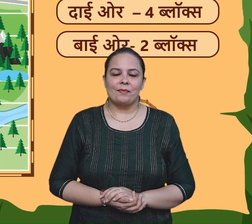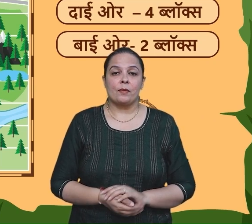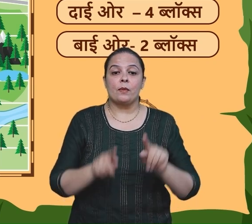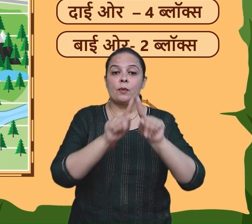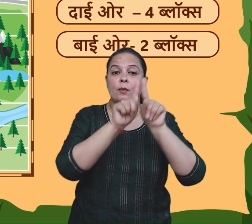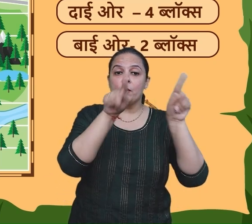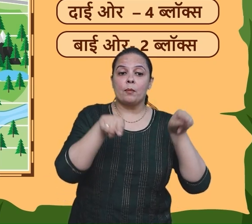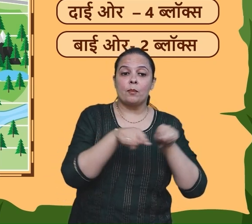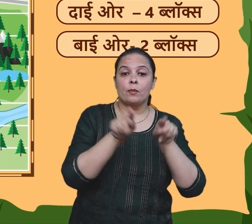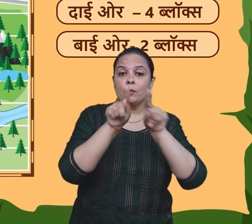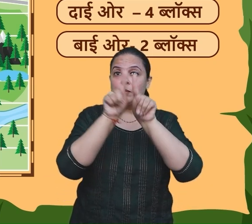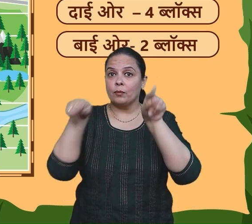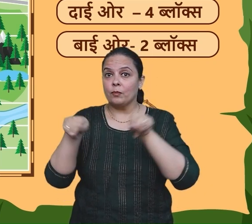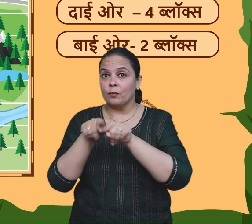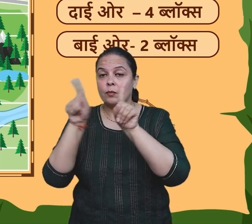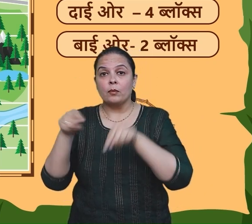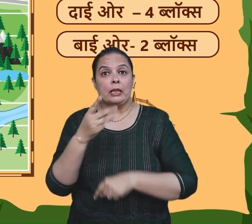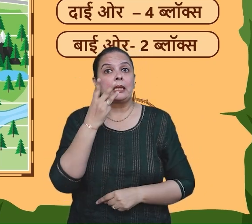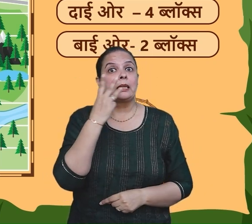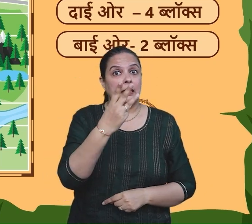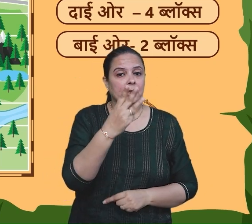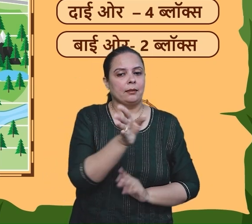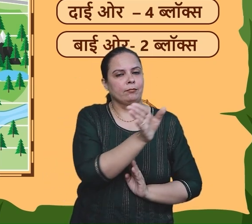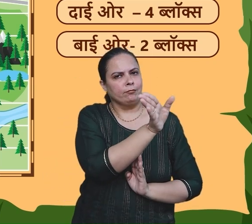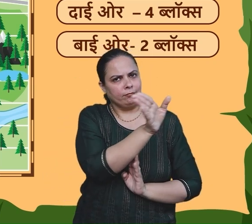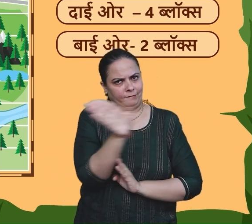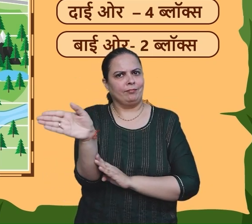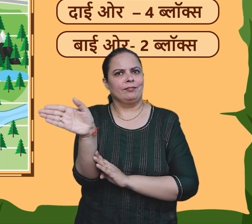तीन ब्लॉक्स दाईं ओर।